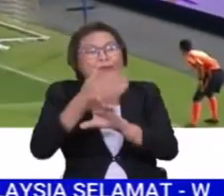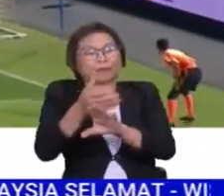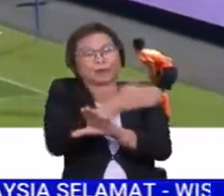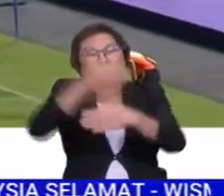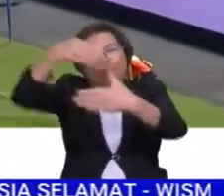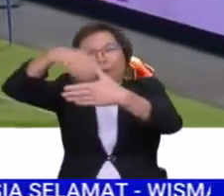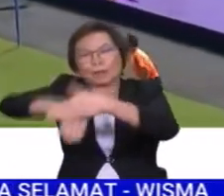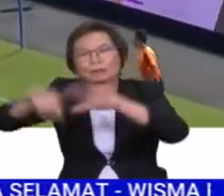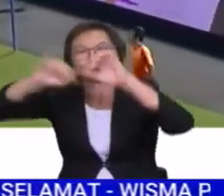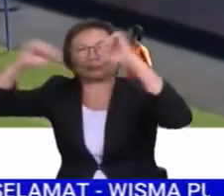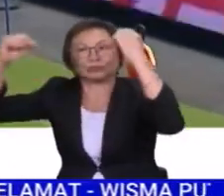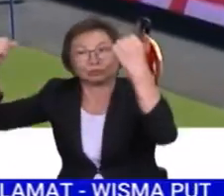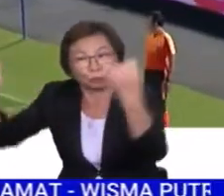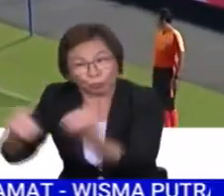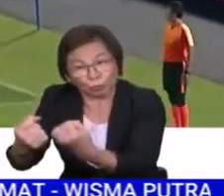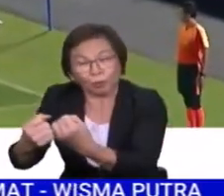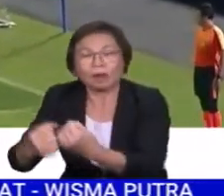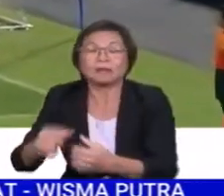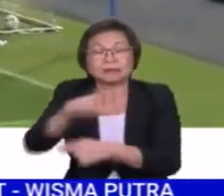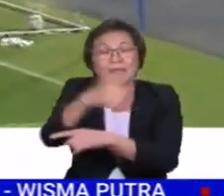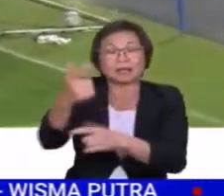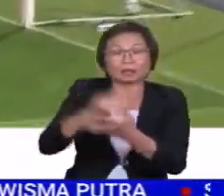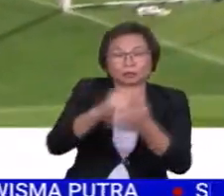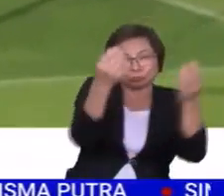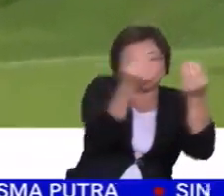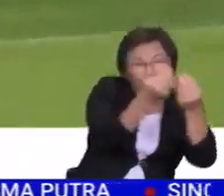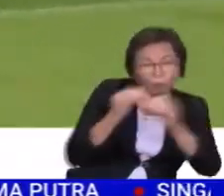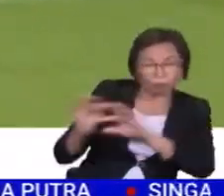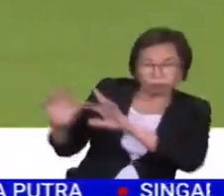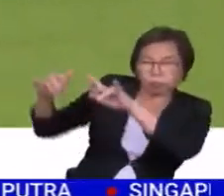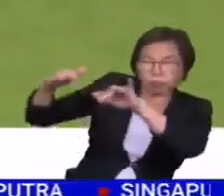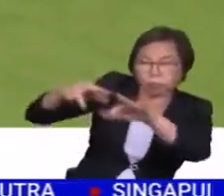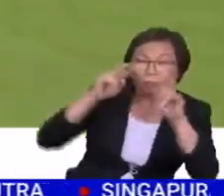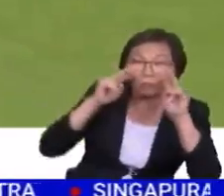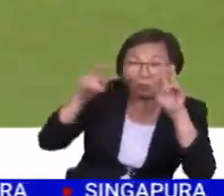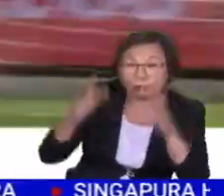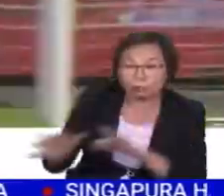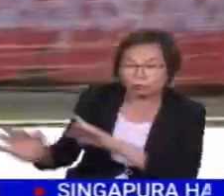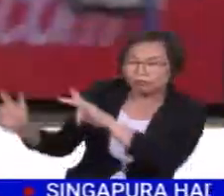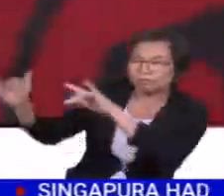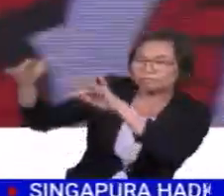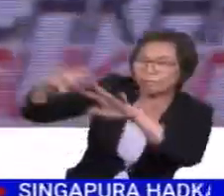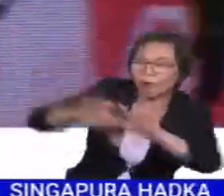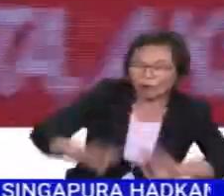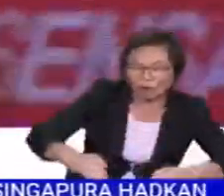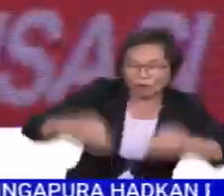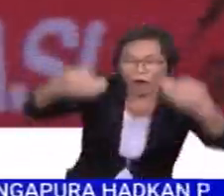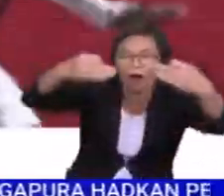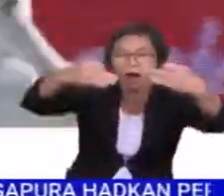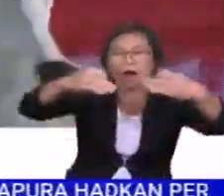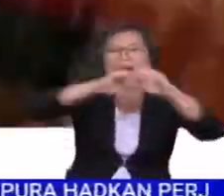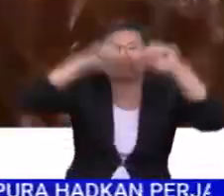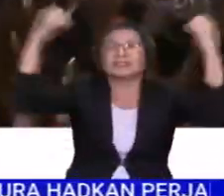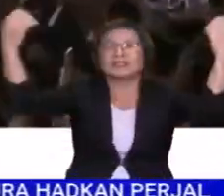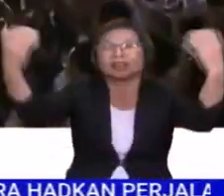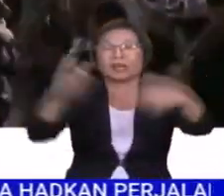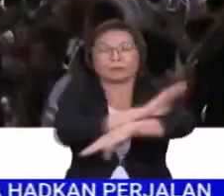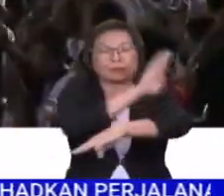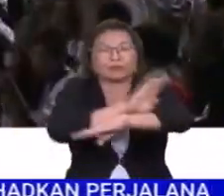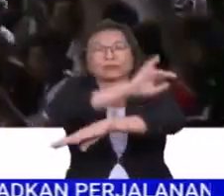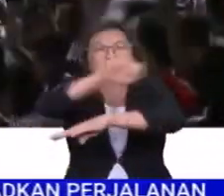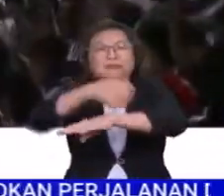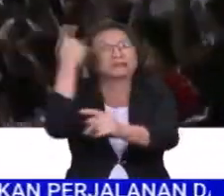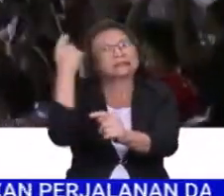sebelum masuk ke tajam Selain itu jumlah kehadiran penonton di Venue perlawanan final di Stadion Nasional Bukit Jalil juga